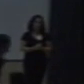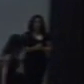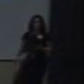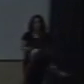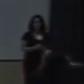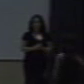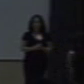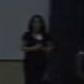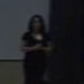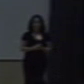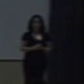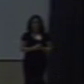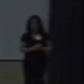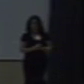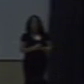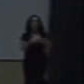Sí,